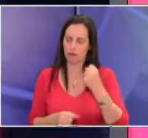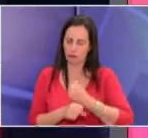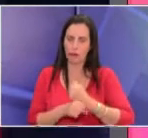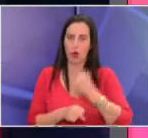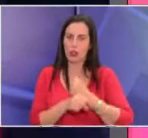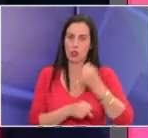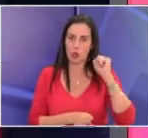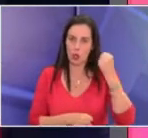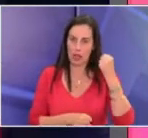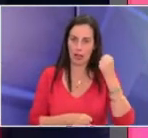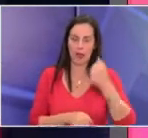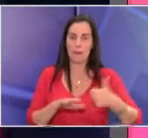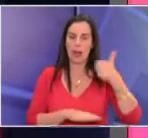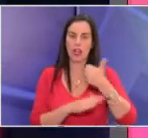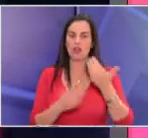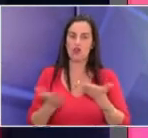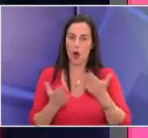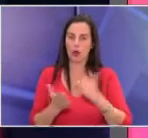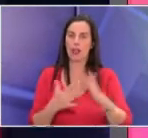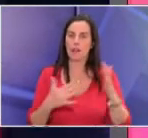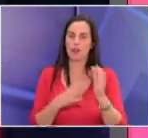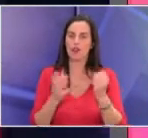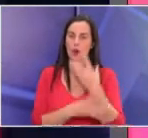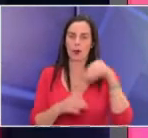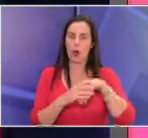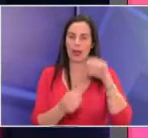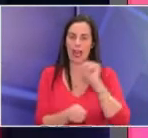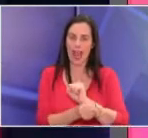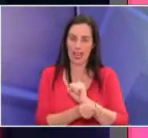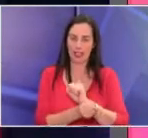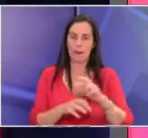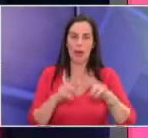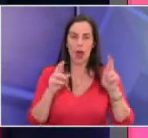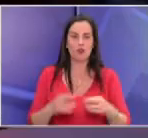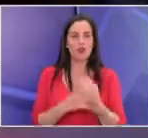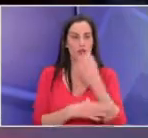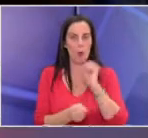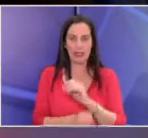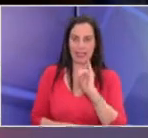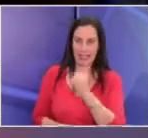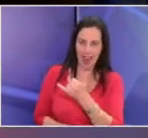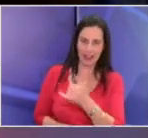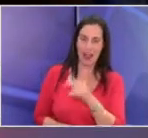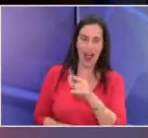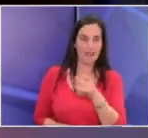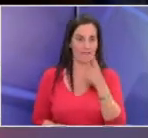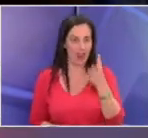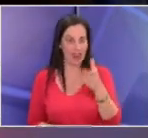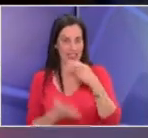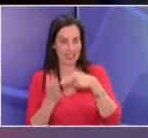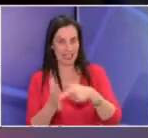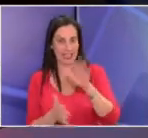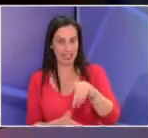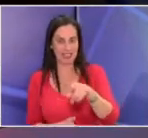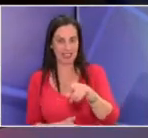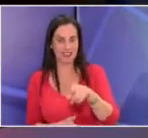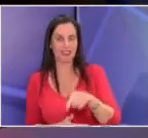זה? הבורסה נפלה, אנשים עדיין לא קופצים מהגג, אבל בחירות תהיו רבותיי, בחירות. בואו נדבר על מה